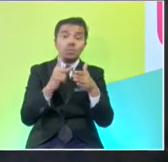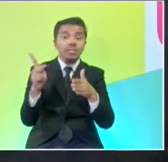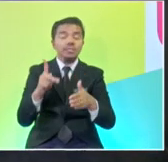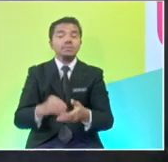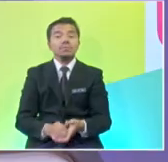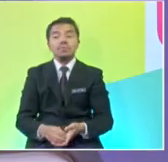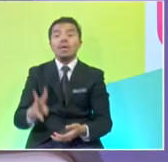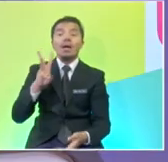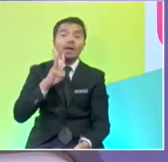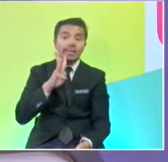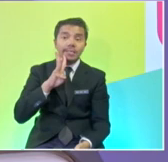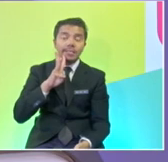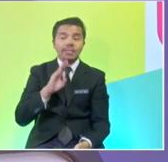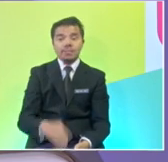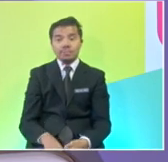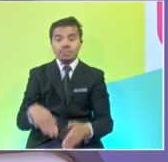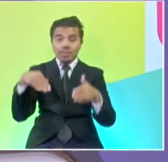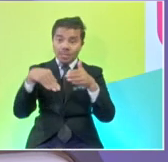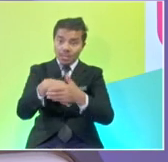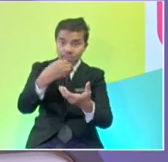ke dalam gelas pertama